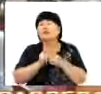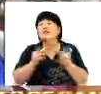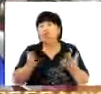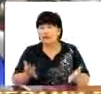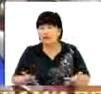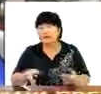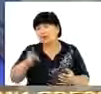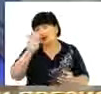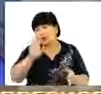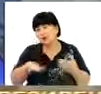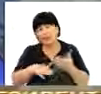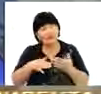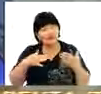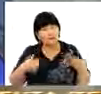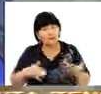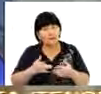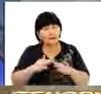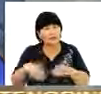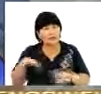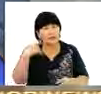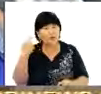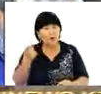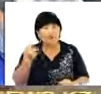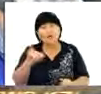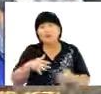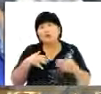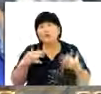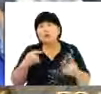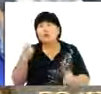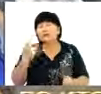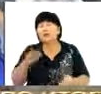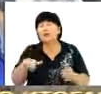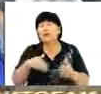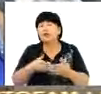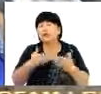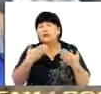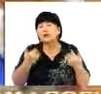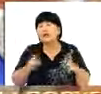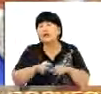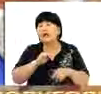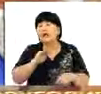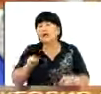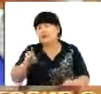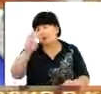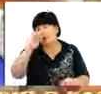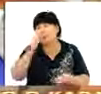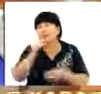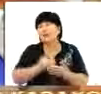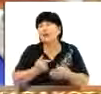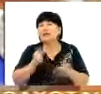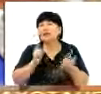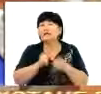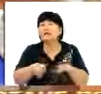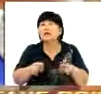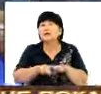востребованы. Государством оказывается большая помощь сельскому хозяйству. Но большинство хозяйств до сих пор недопонимает эффективность госпрограмм. На